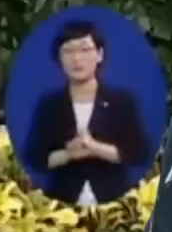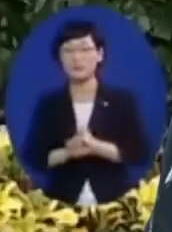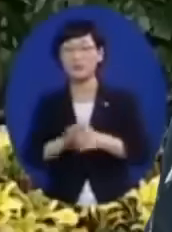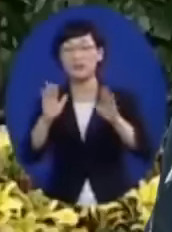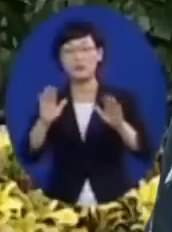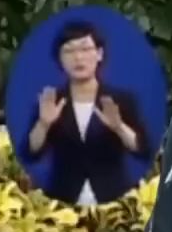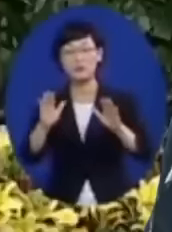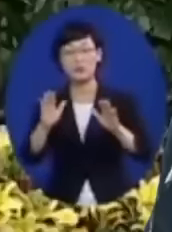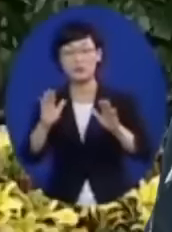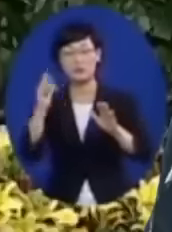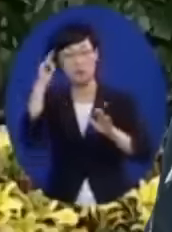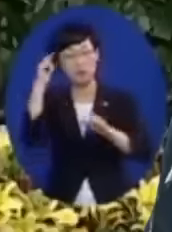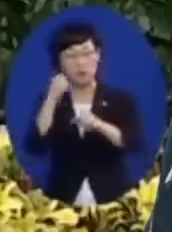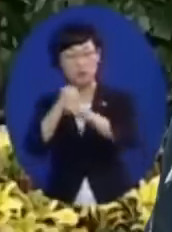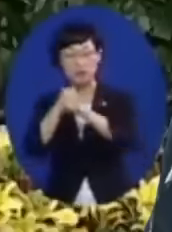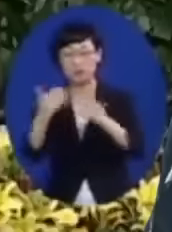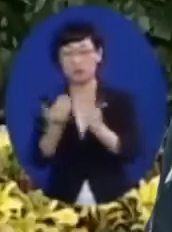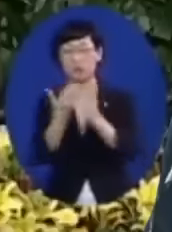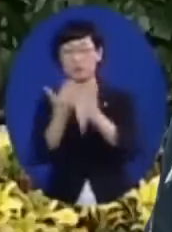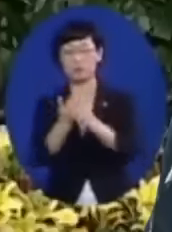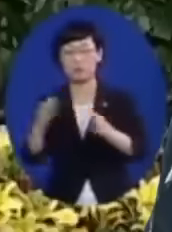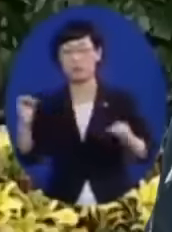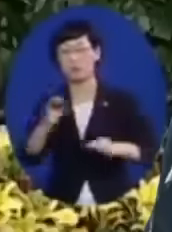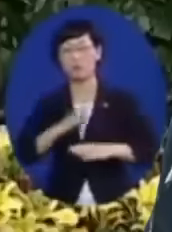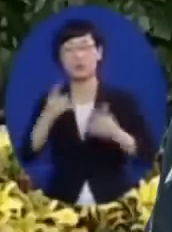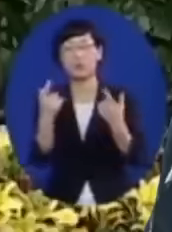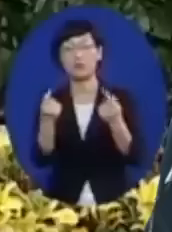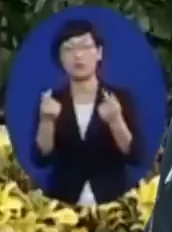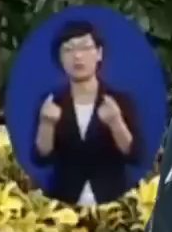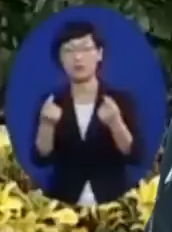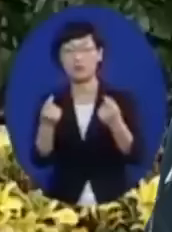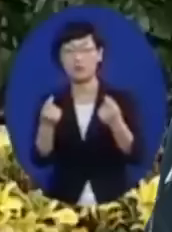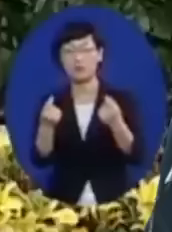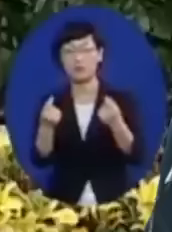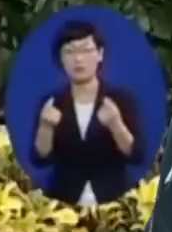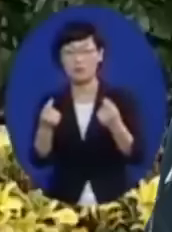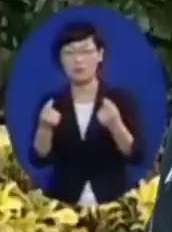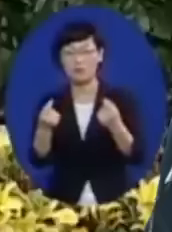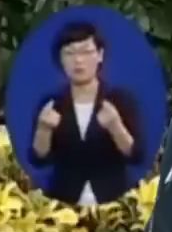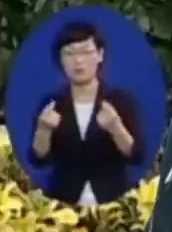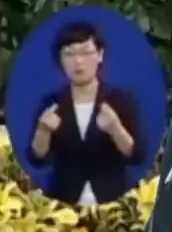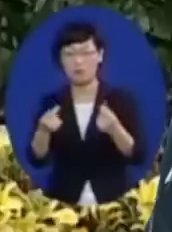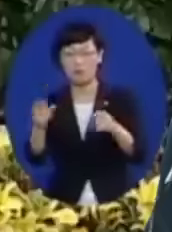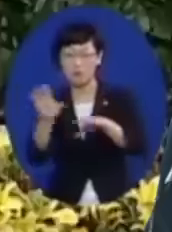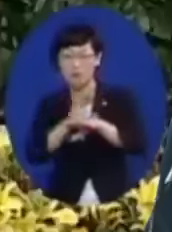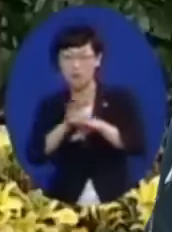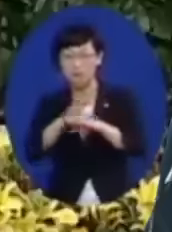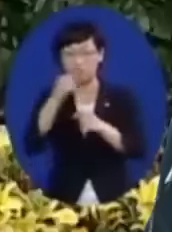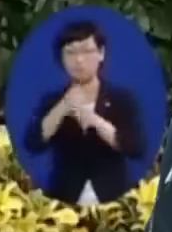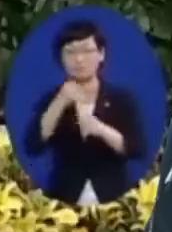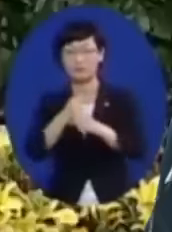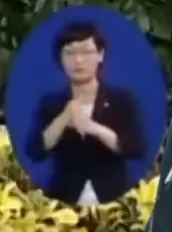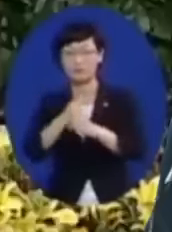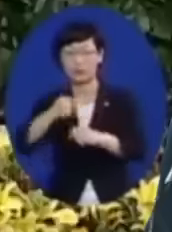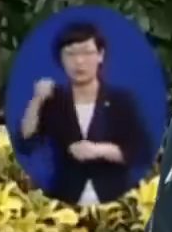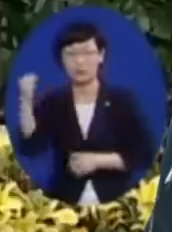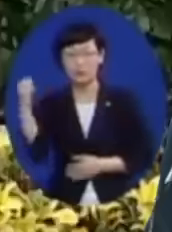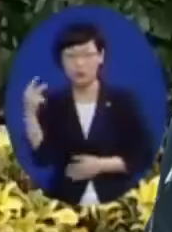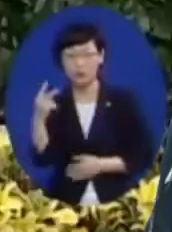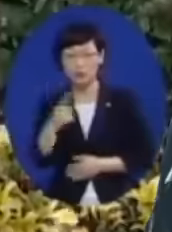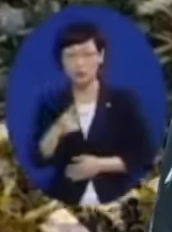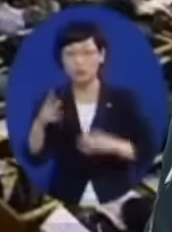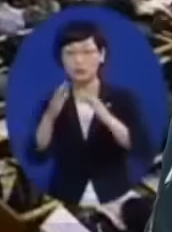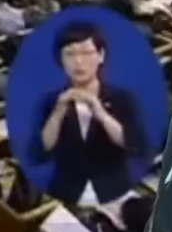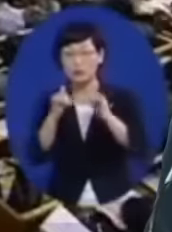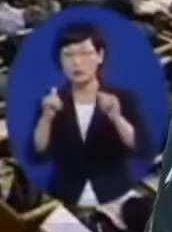현대 과학의 발전은 놀랍습니다. 지능을 가진 컴퓨터가 만들어졌는가 하면